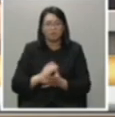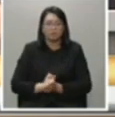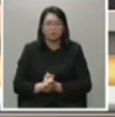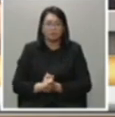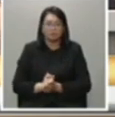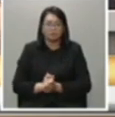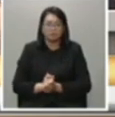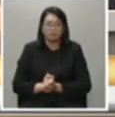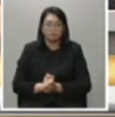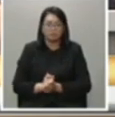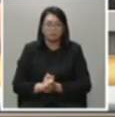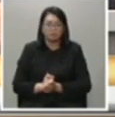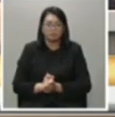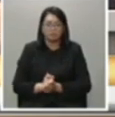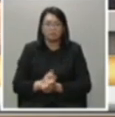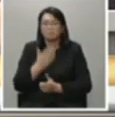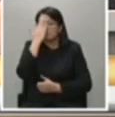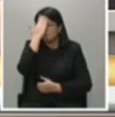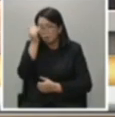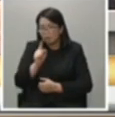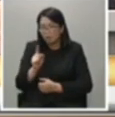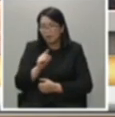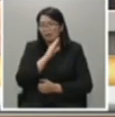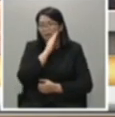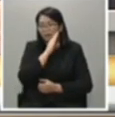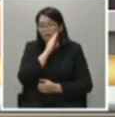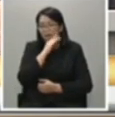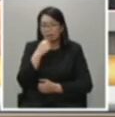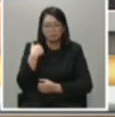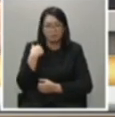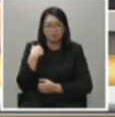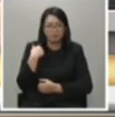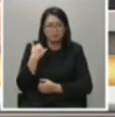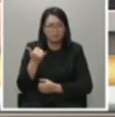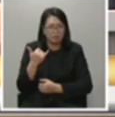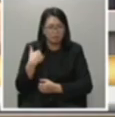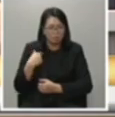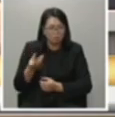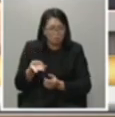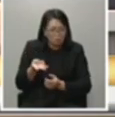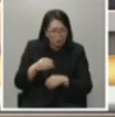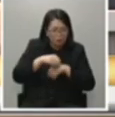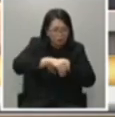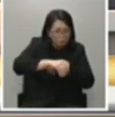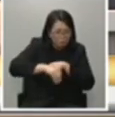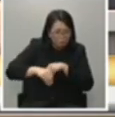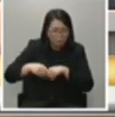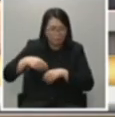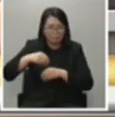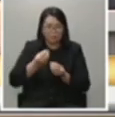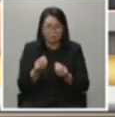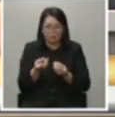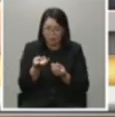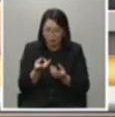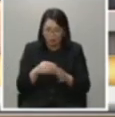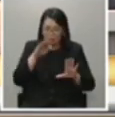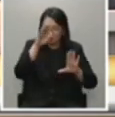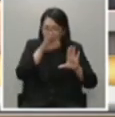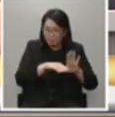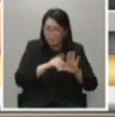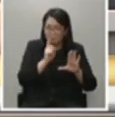ค่ะเพราะว่าถ้าระหว่างนั้นมีคนเอาพันธุ์พืชนั้นไปขึ้นทะเบียนนั่นหมาย